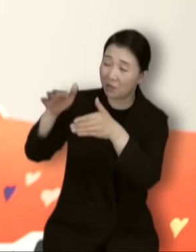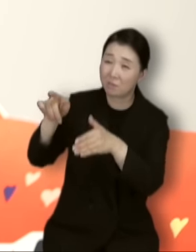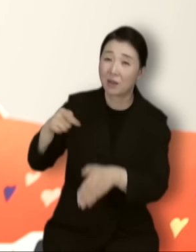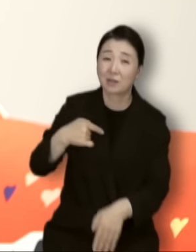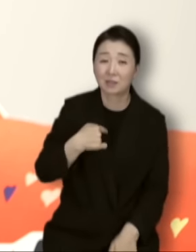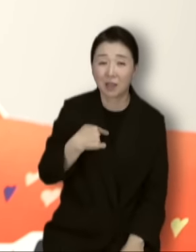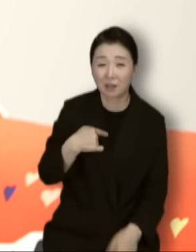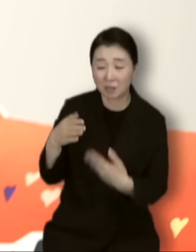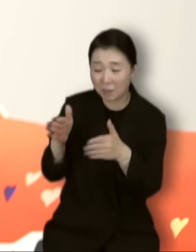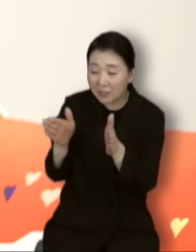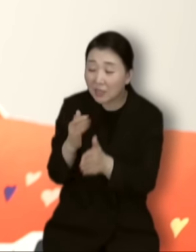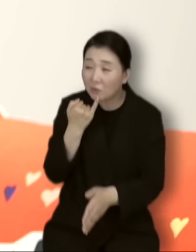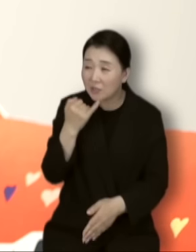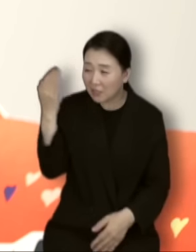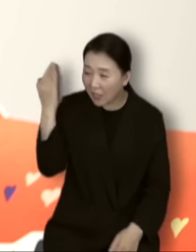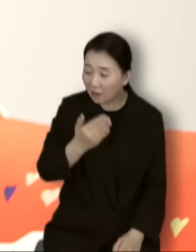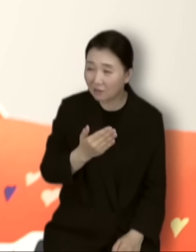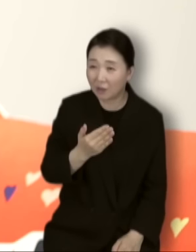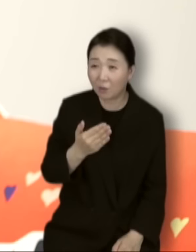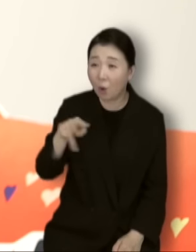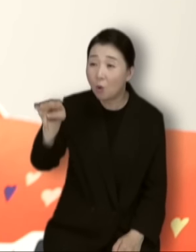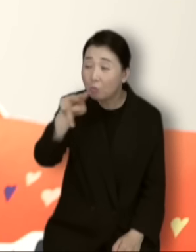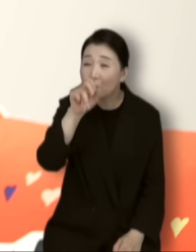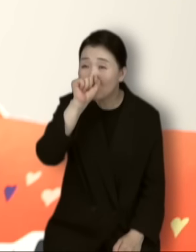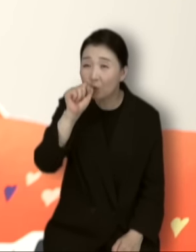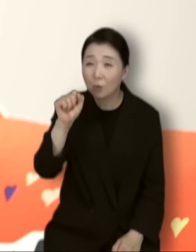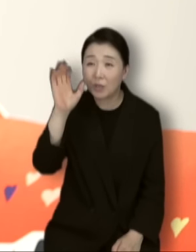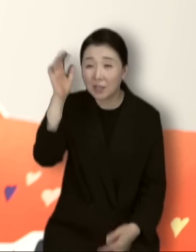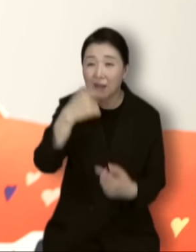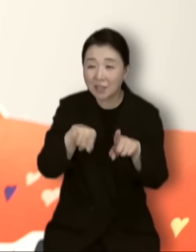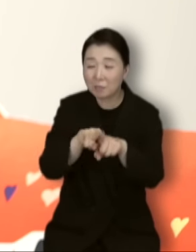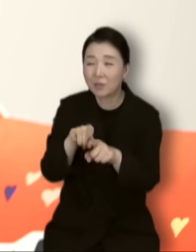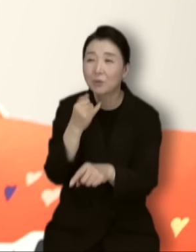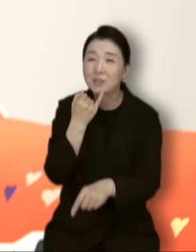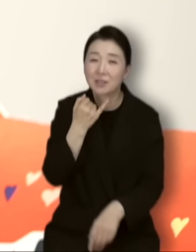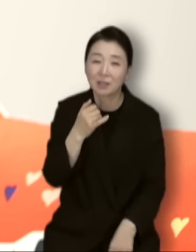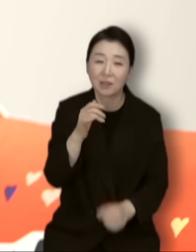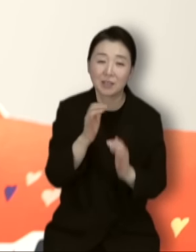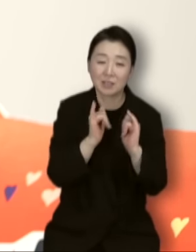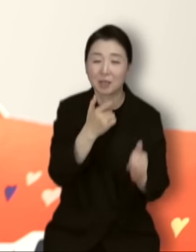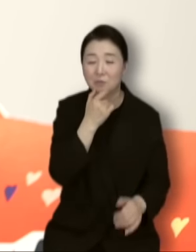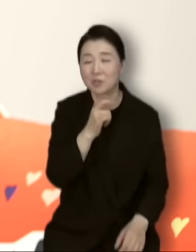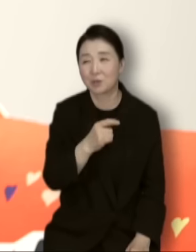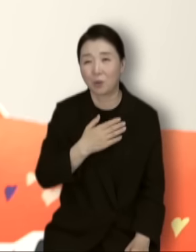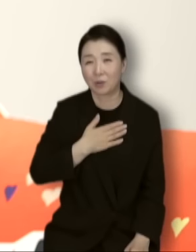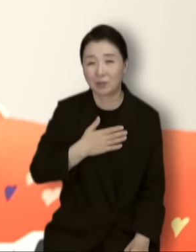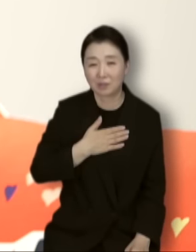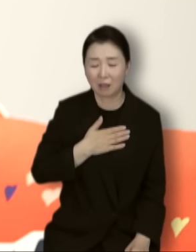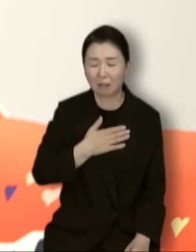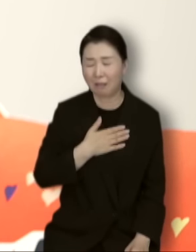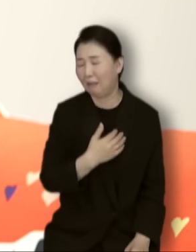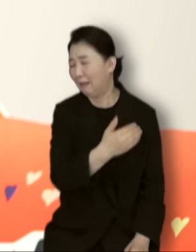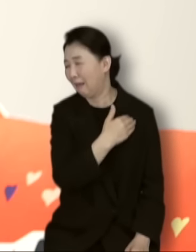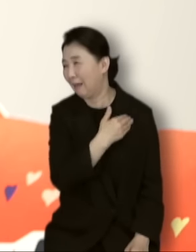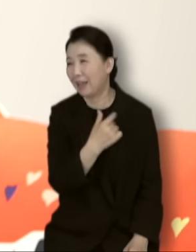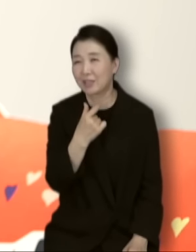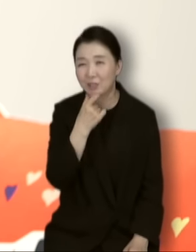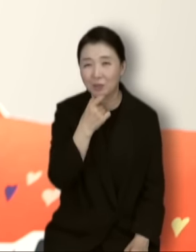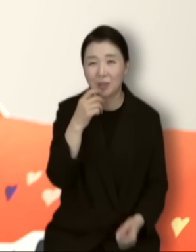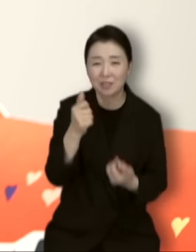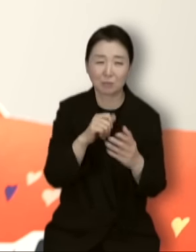맨 끝 방으로 방 작가도 좋으니까 깨끗하고 비유 좋은데 우리 강아지만 넣어 주세요 사람들 싫어요 저 웃기기